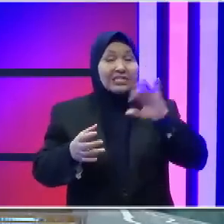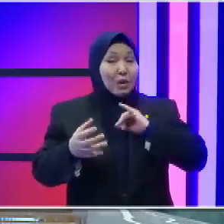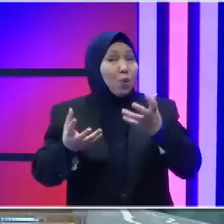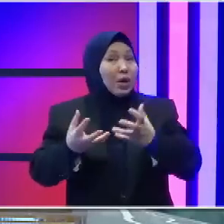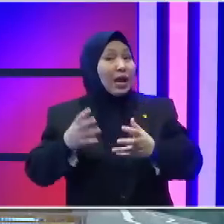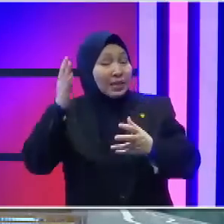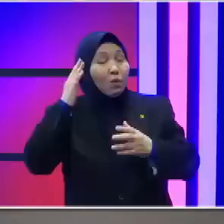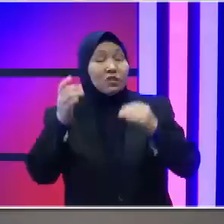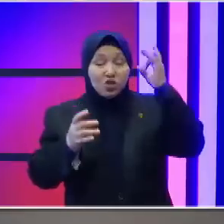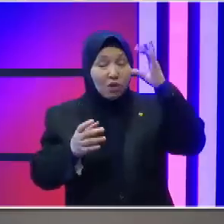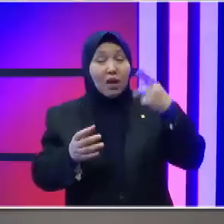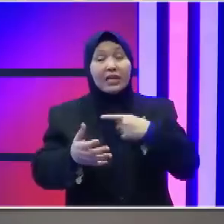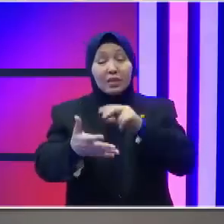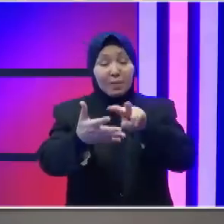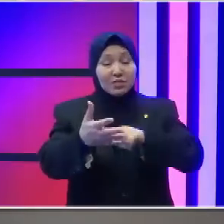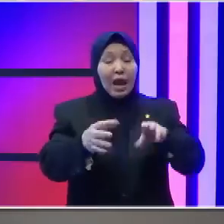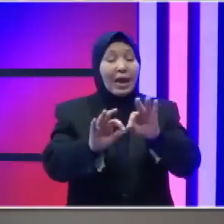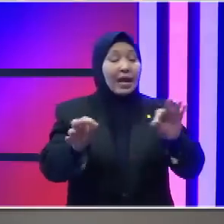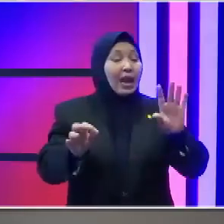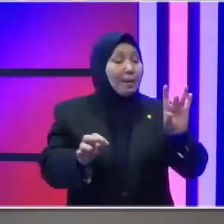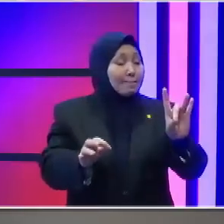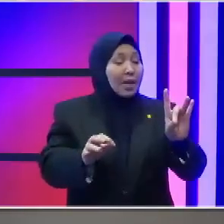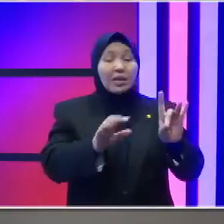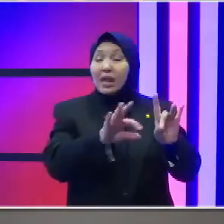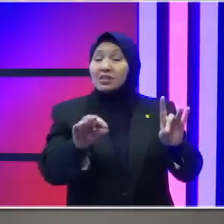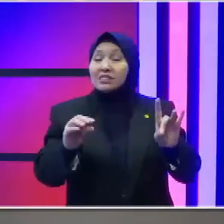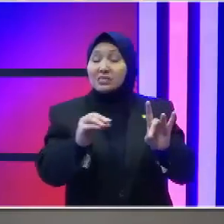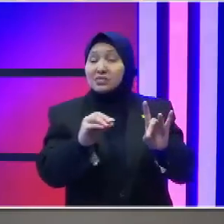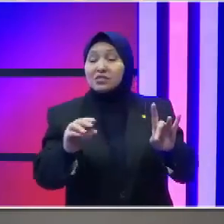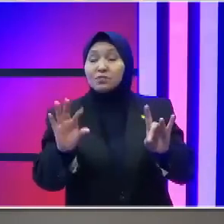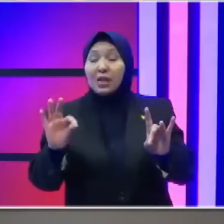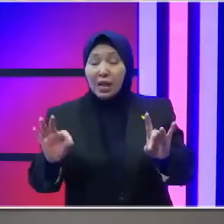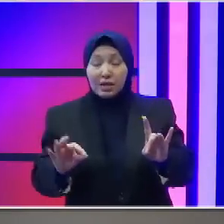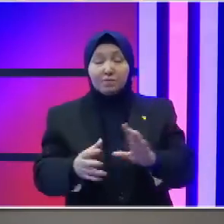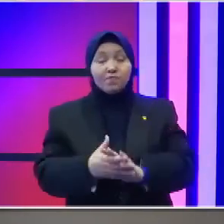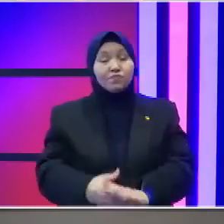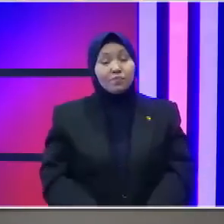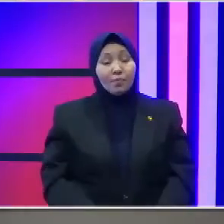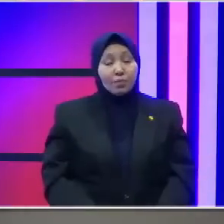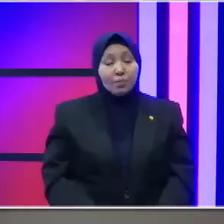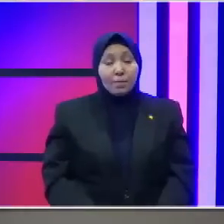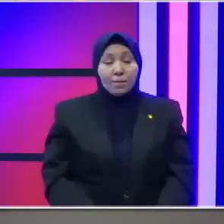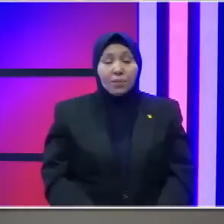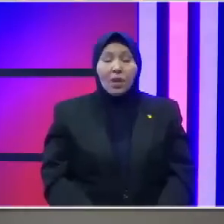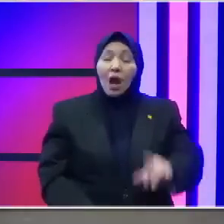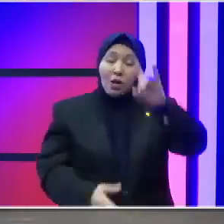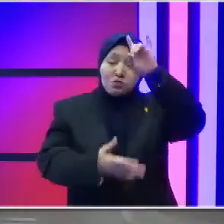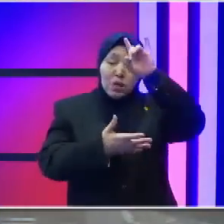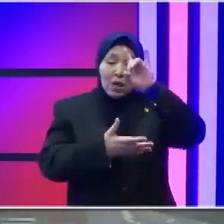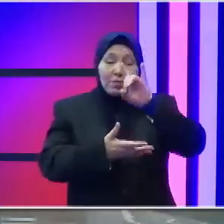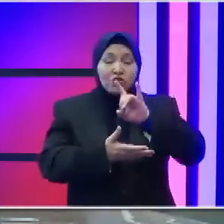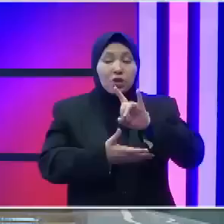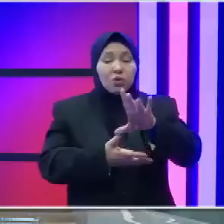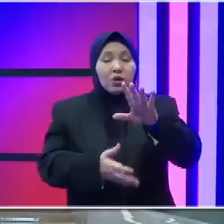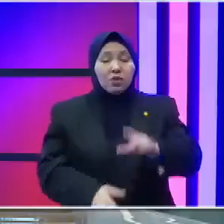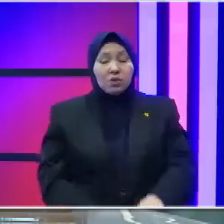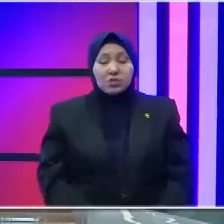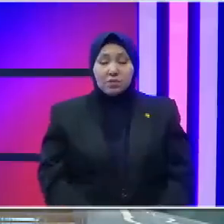tahu. InsyaAllah kita baca dulu ayat 8 dan 9. Allahu la sa'ah. Allahu la ilaha illa. Betul. A'udzubillah min syaitan.